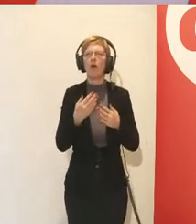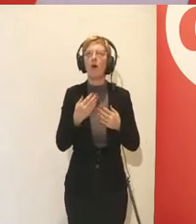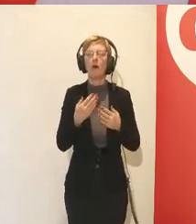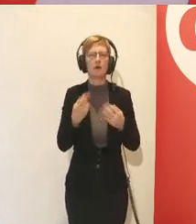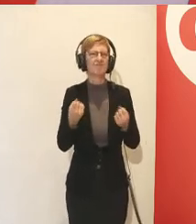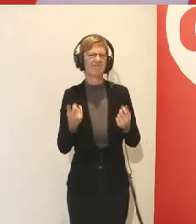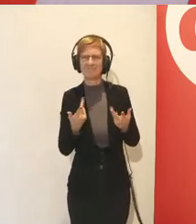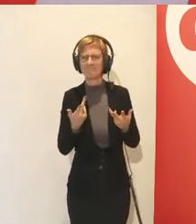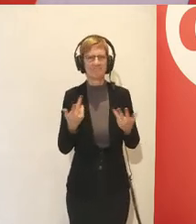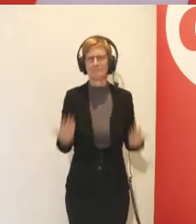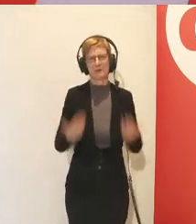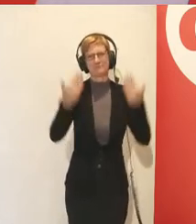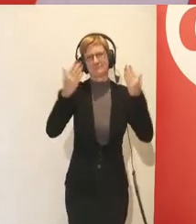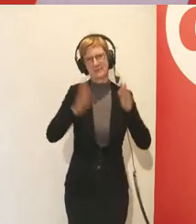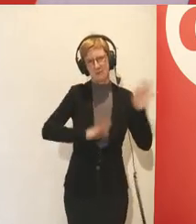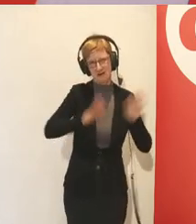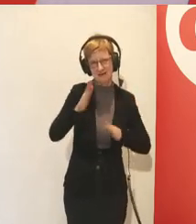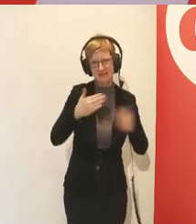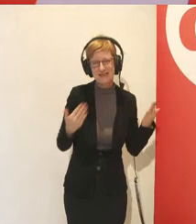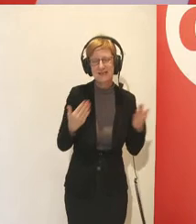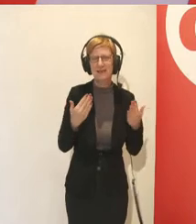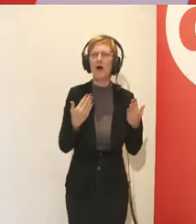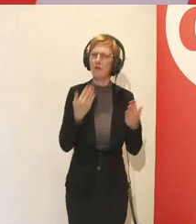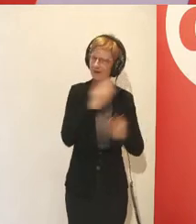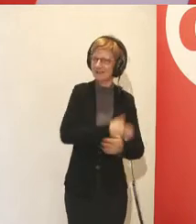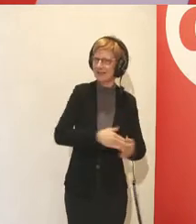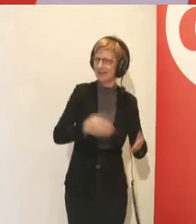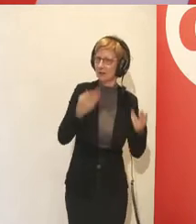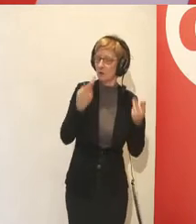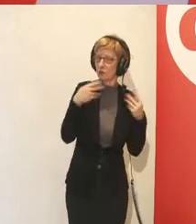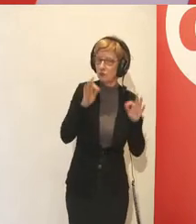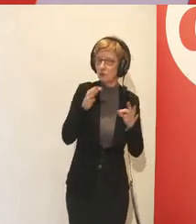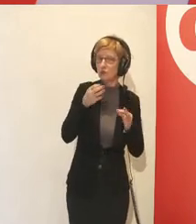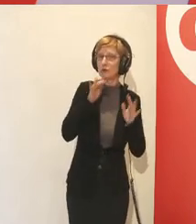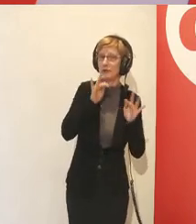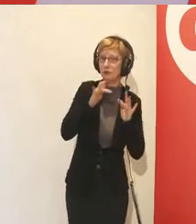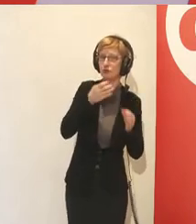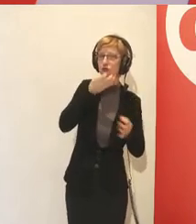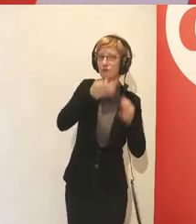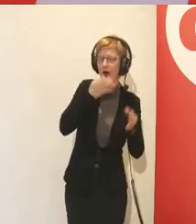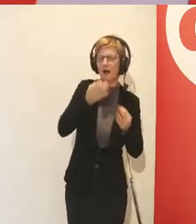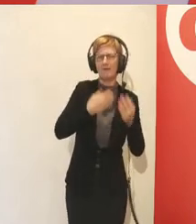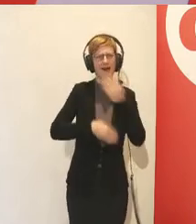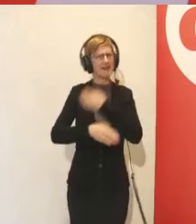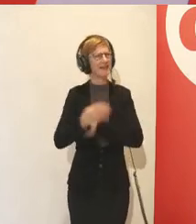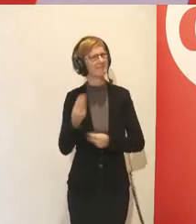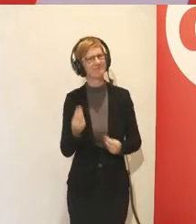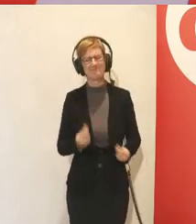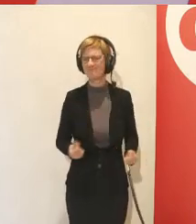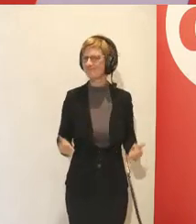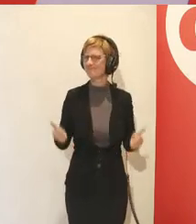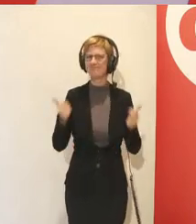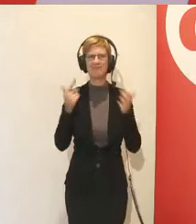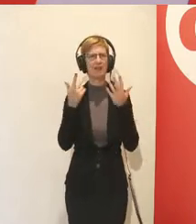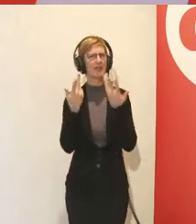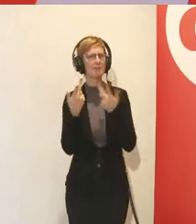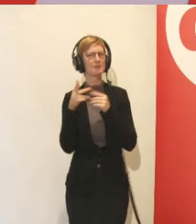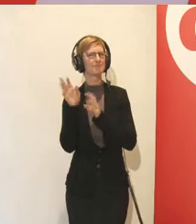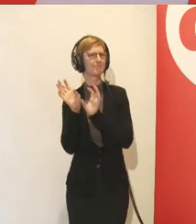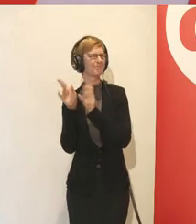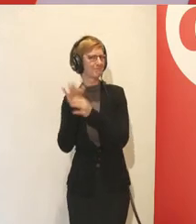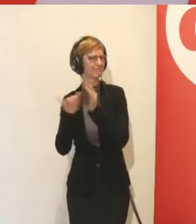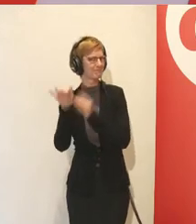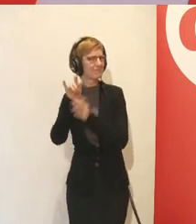passt ja auch nicht zu einer demokratie und trotzdem ist mein eindruck ja dass die strukturen gibt die gezielt diese unsicherheit ausnutzen die